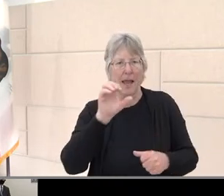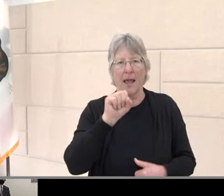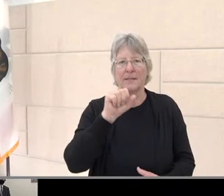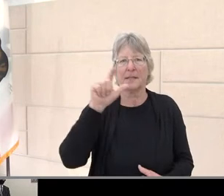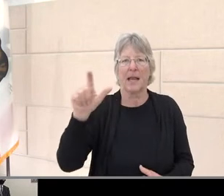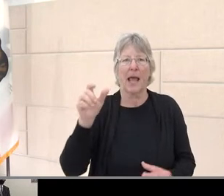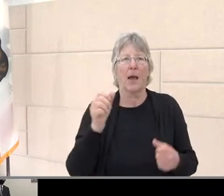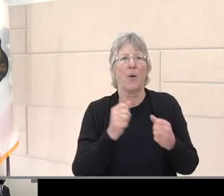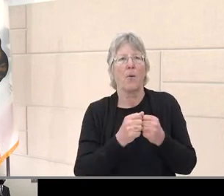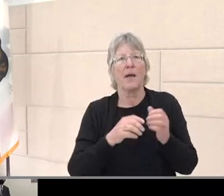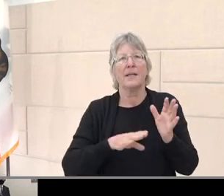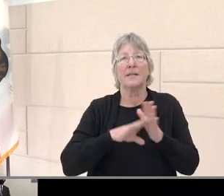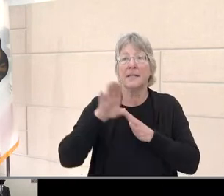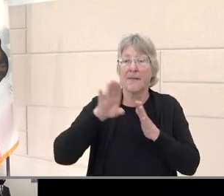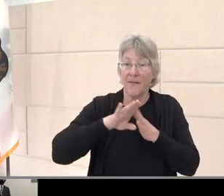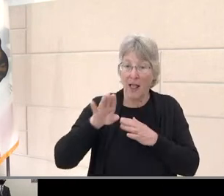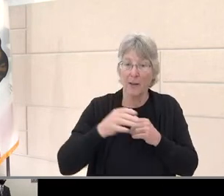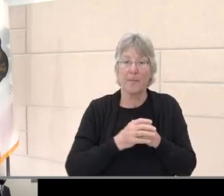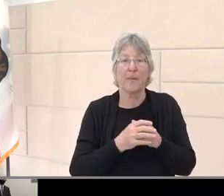តវិទ្យា